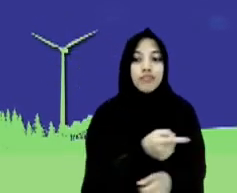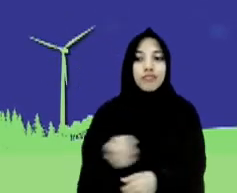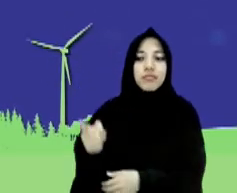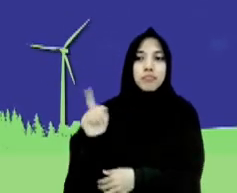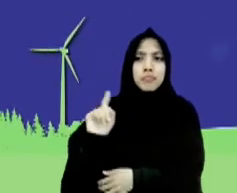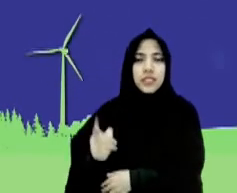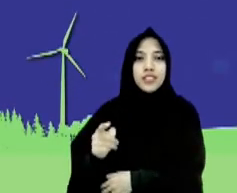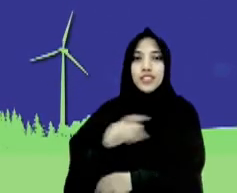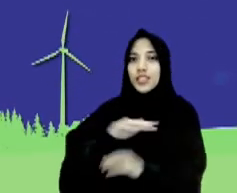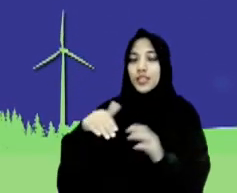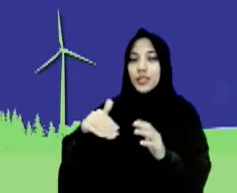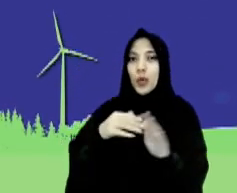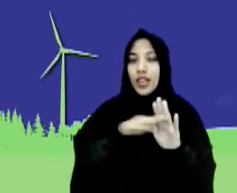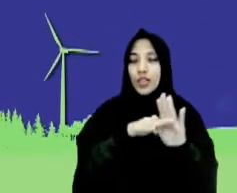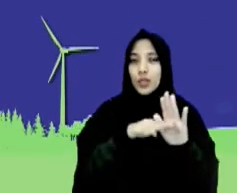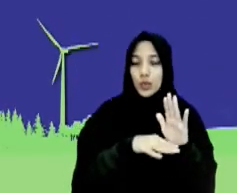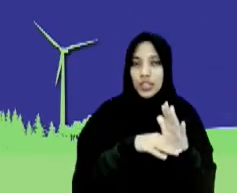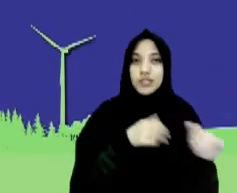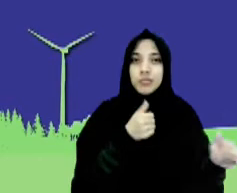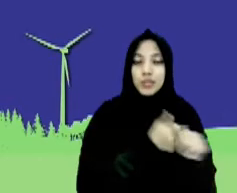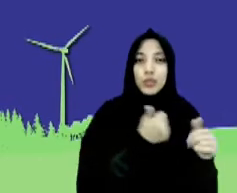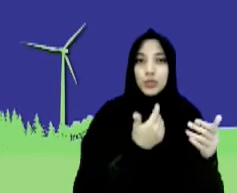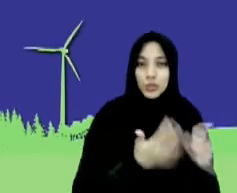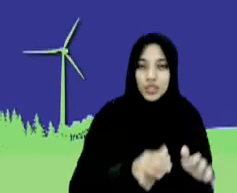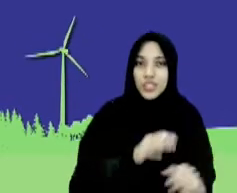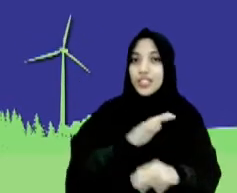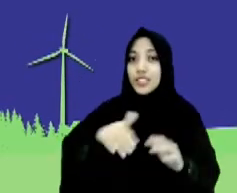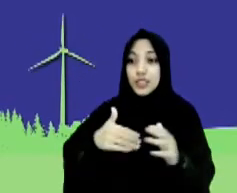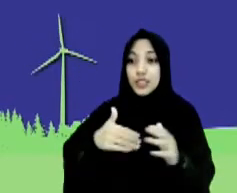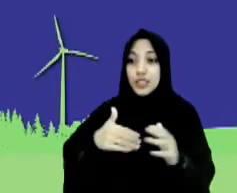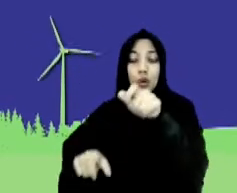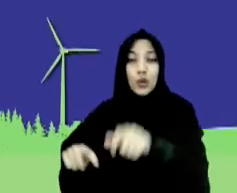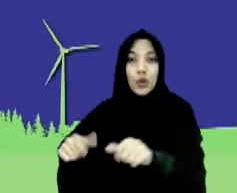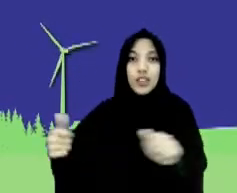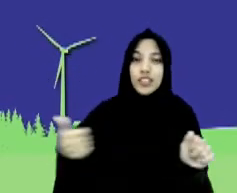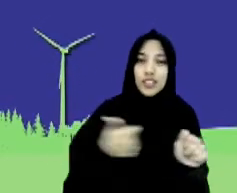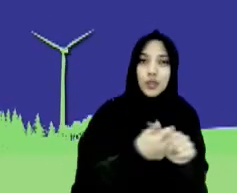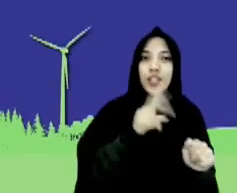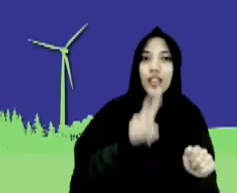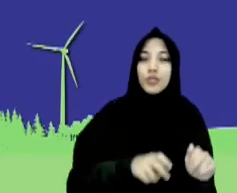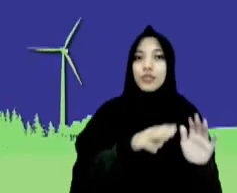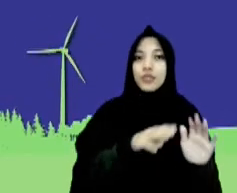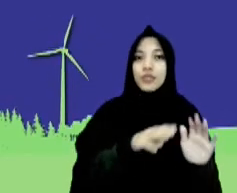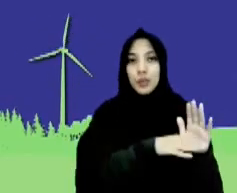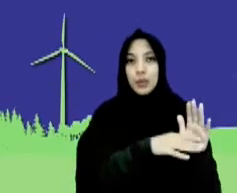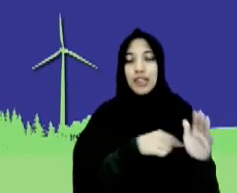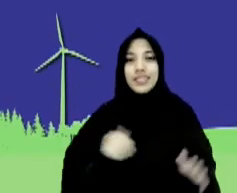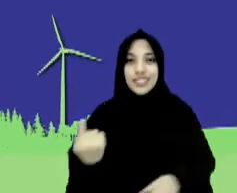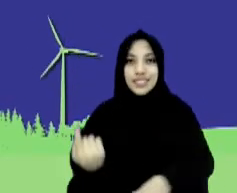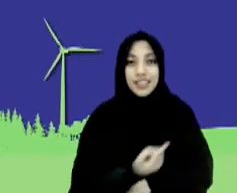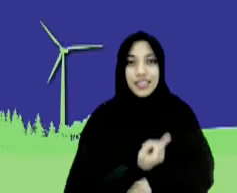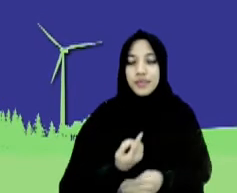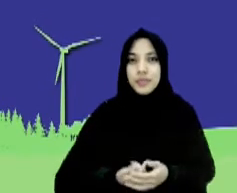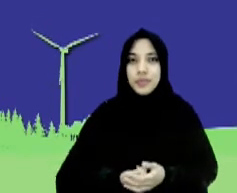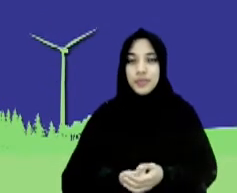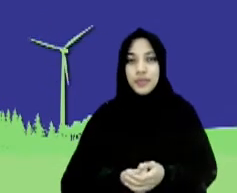Policy sudah diterapkan bahkan Semua supplier Kita harus mengikuti esg policy-nya kita tentu dari segi landing